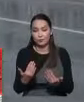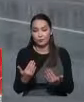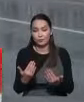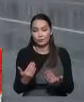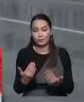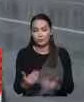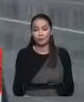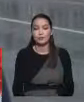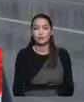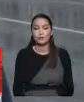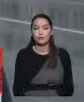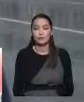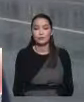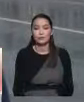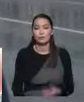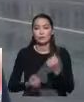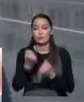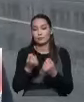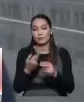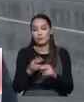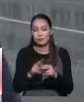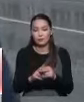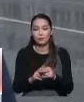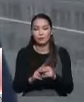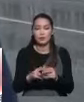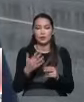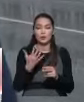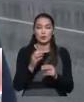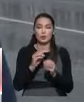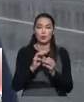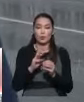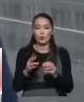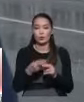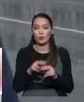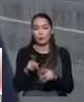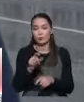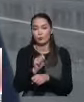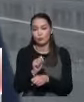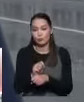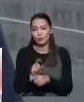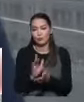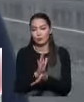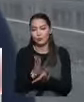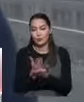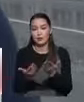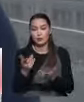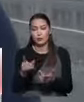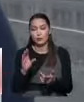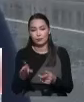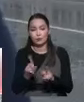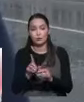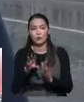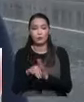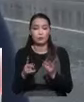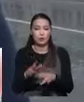5 минут. Көліктердің аялдаған уақыты 5 минуттан асып кетсе, ол кезде тұраққа ауысады. Егер адамды жай ғана түсіріп не мінгізу керек